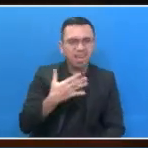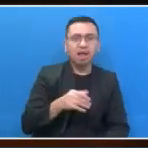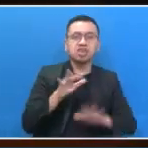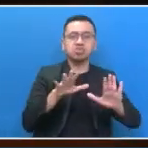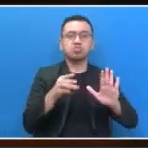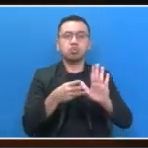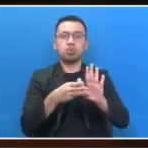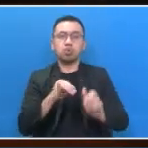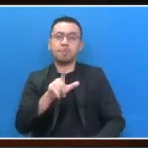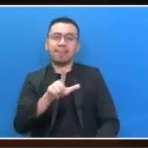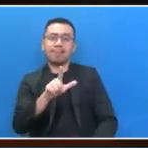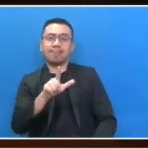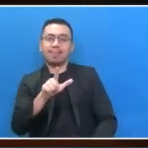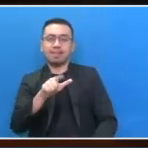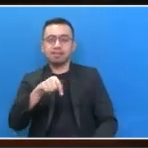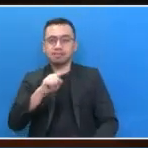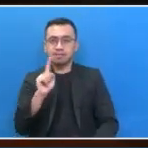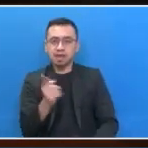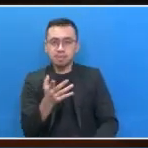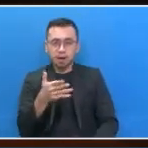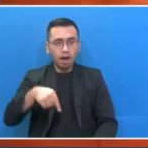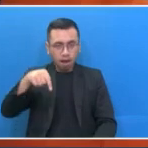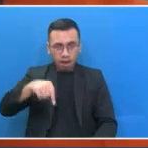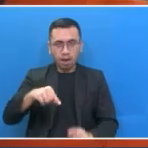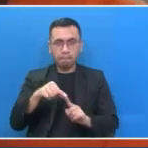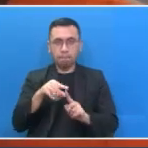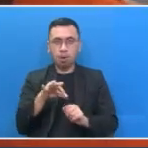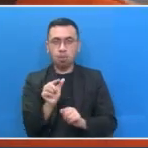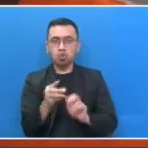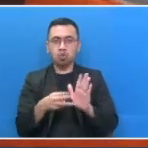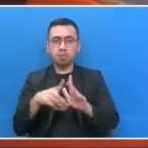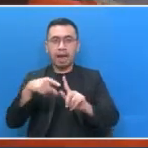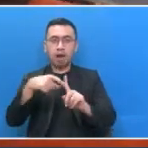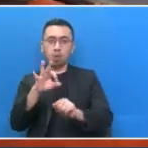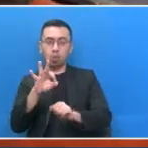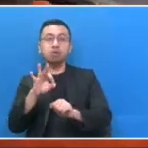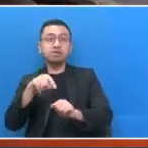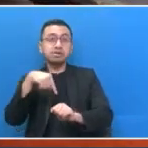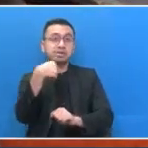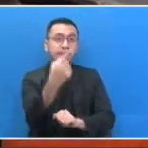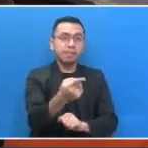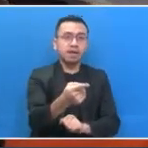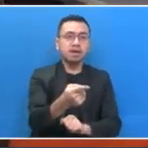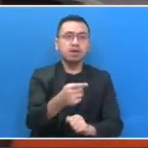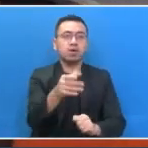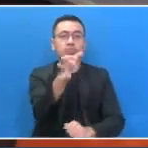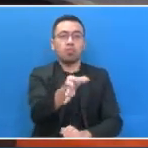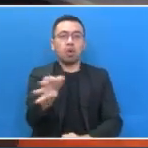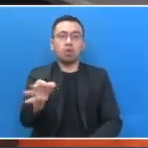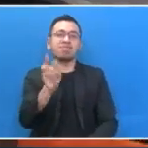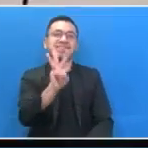Muara Paumako ke arah Pulau Tiga dan hingga kini belum membuahkan hasil.